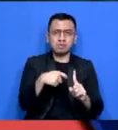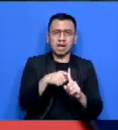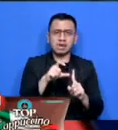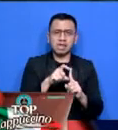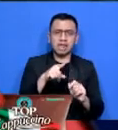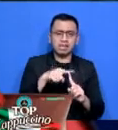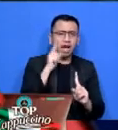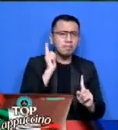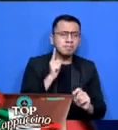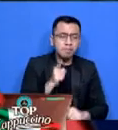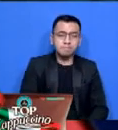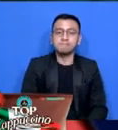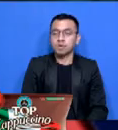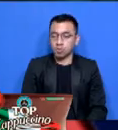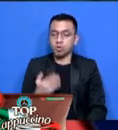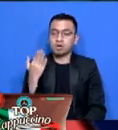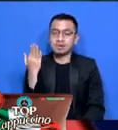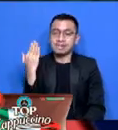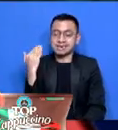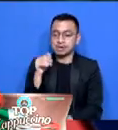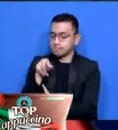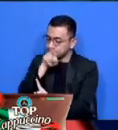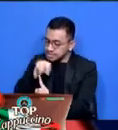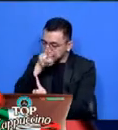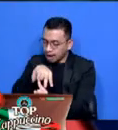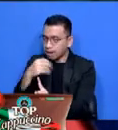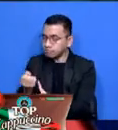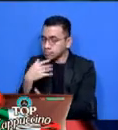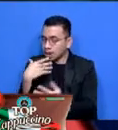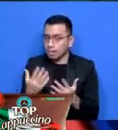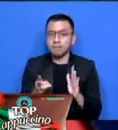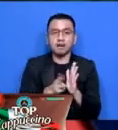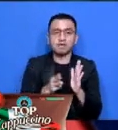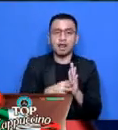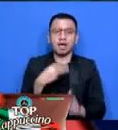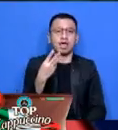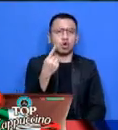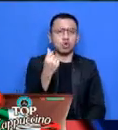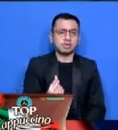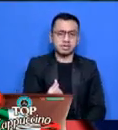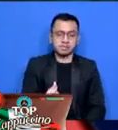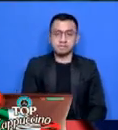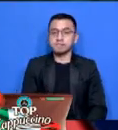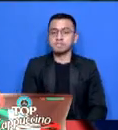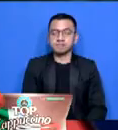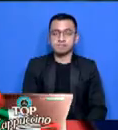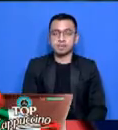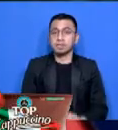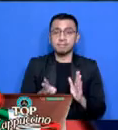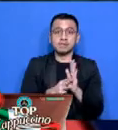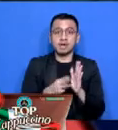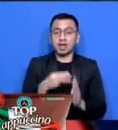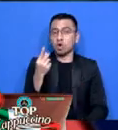sebenarnya motifnya kalau dari hasil pemeriksaan kami pendalaman itu motif ekonomi aja mas he jadi dari motif ekonomi itu mungkin